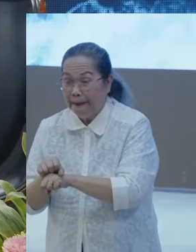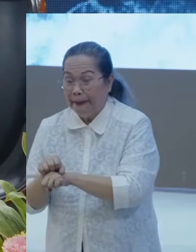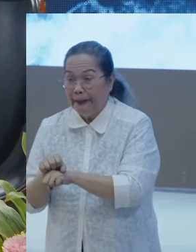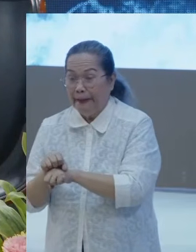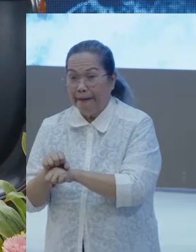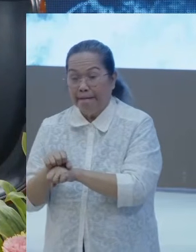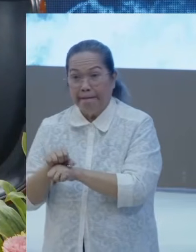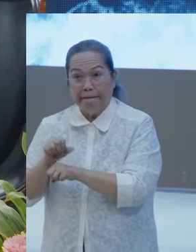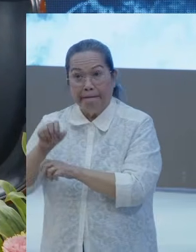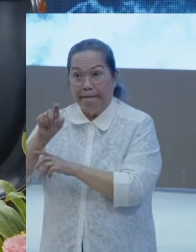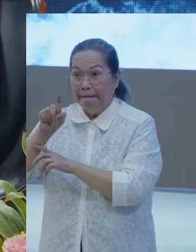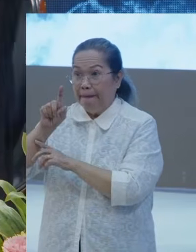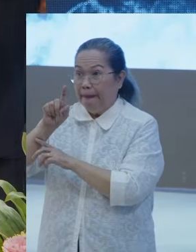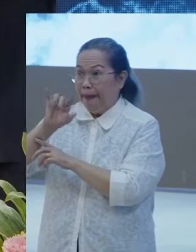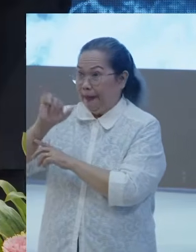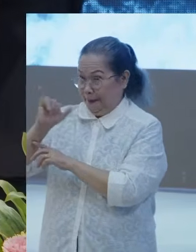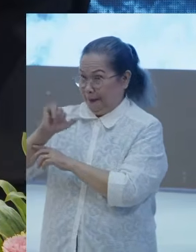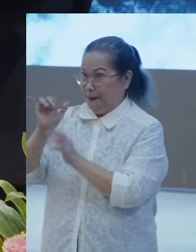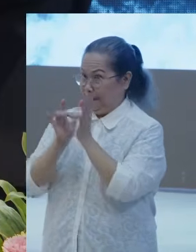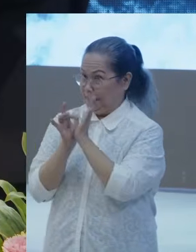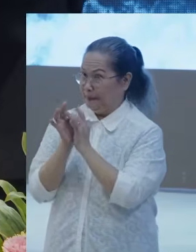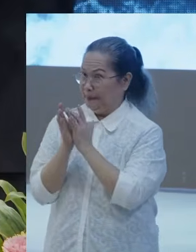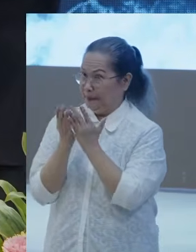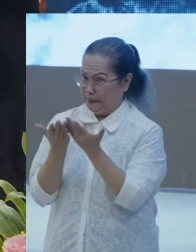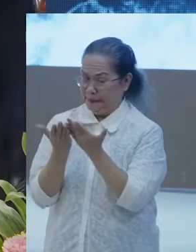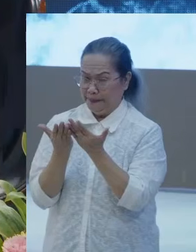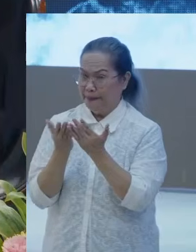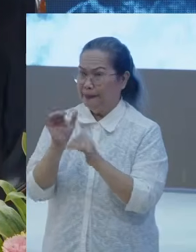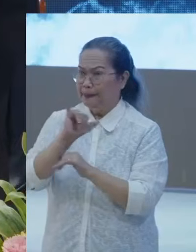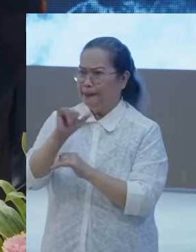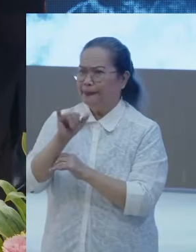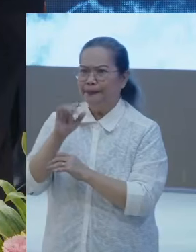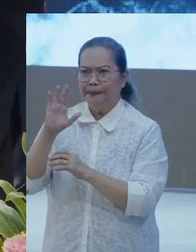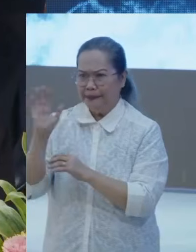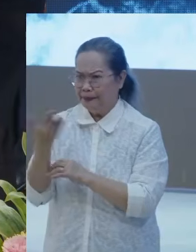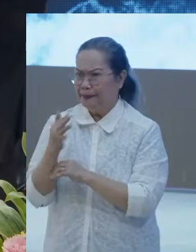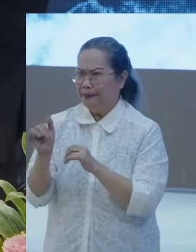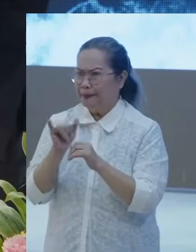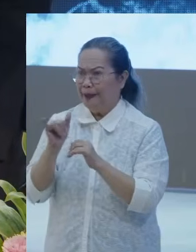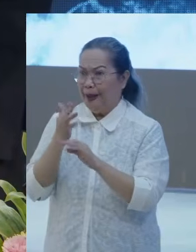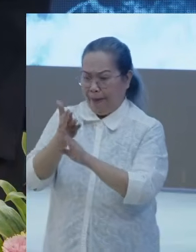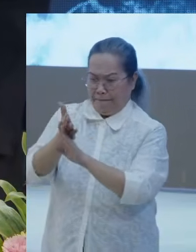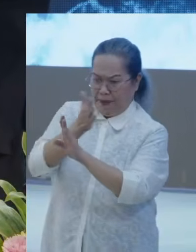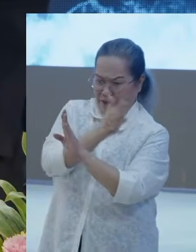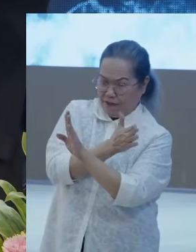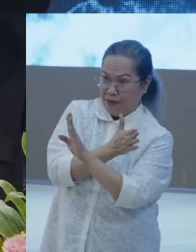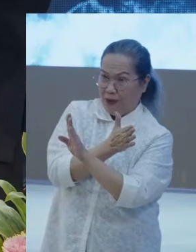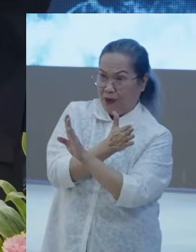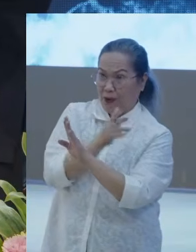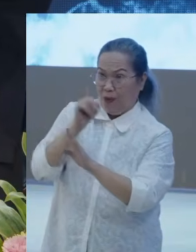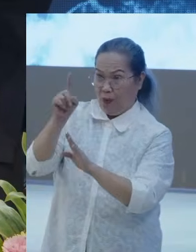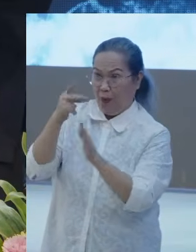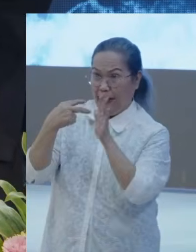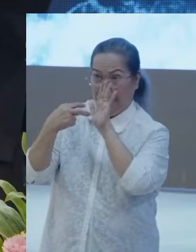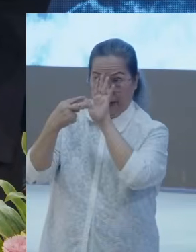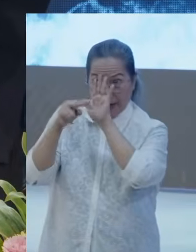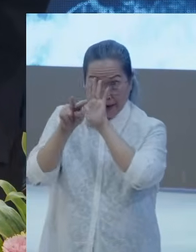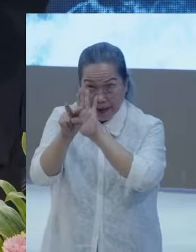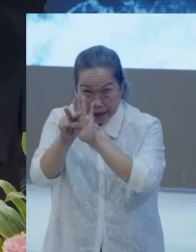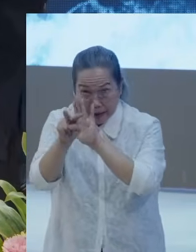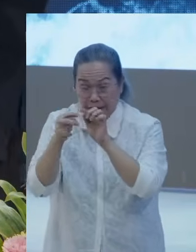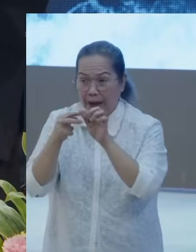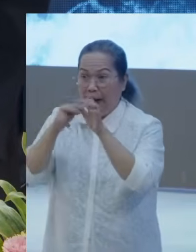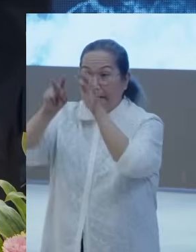TYPE. No? Biblical type ang tawag doon. Dito po ay isang foreshadow, isang preview,